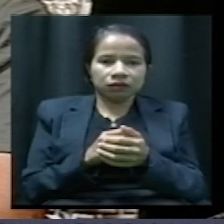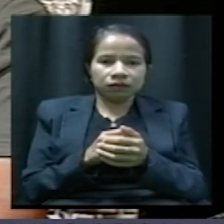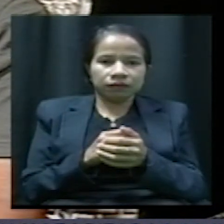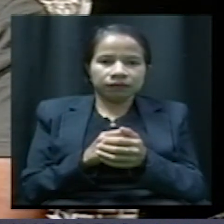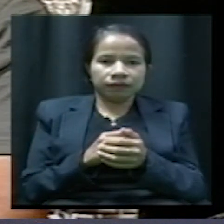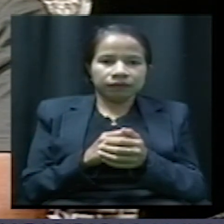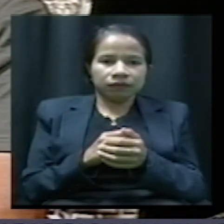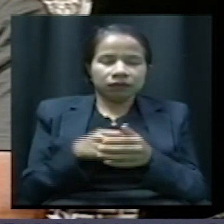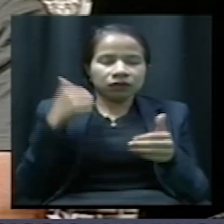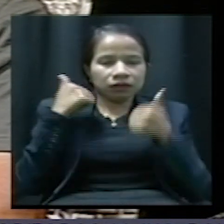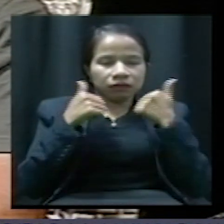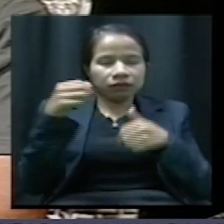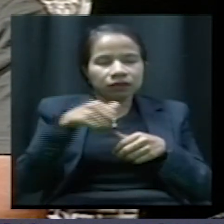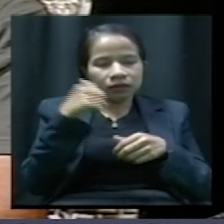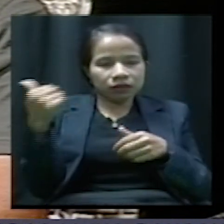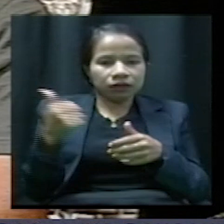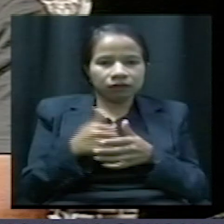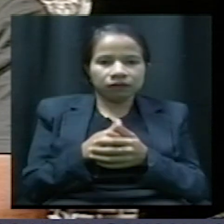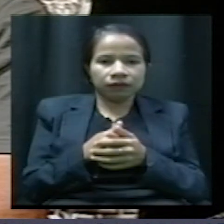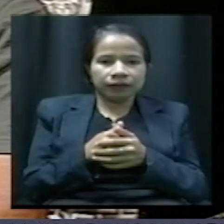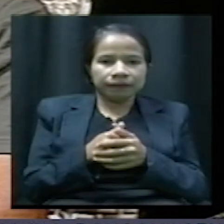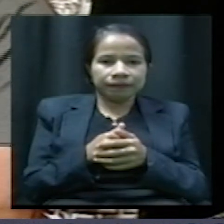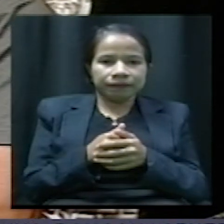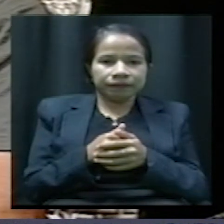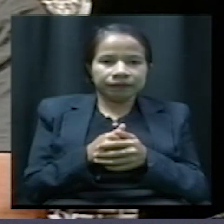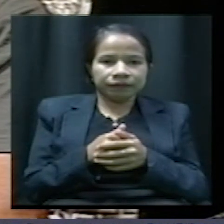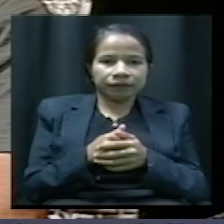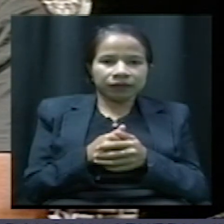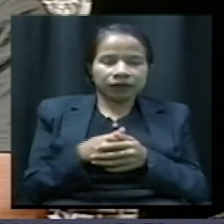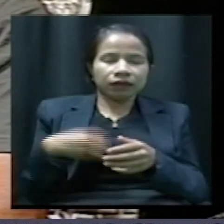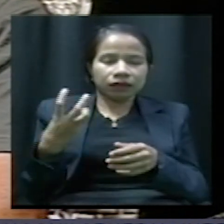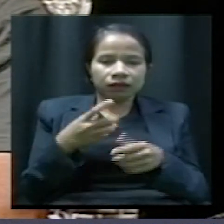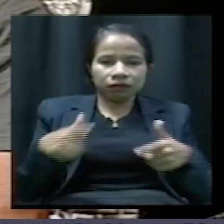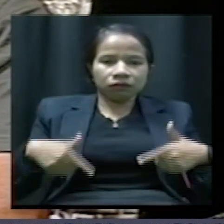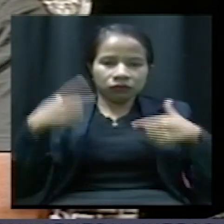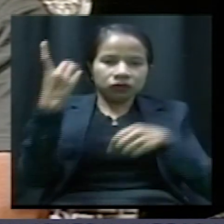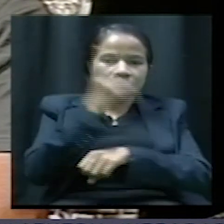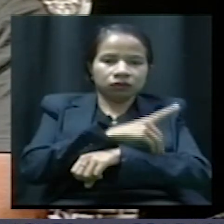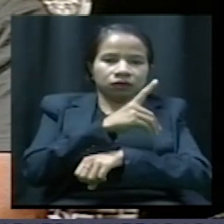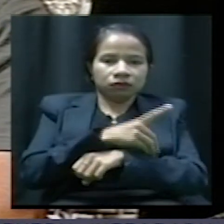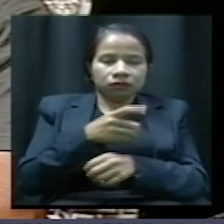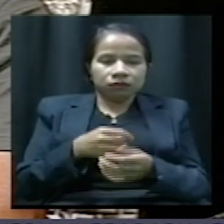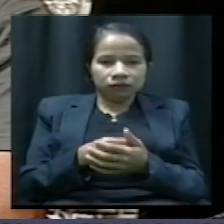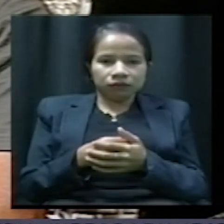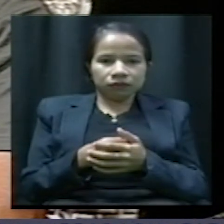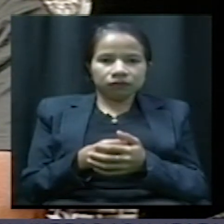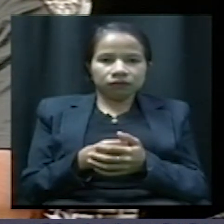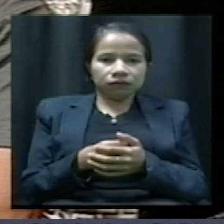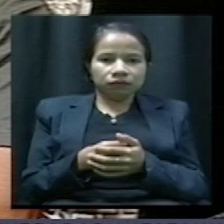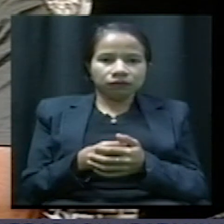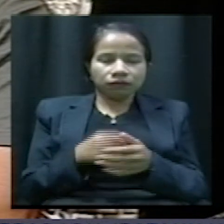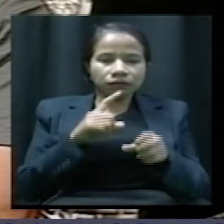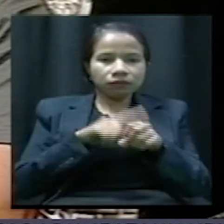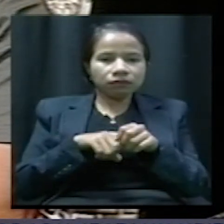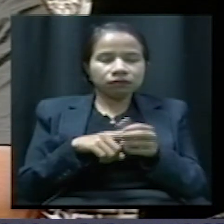vamos atividades sociais que be itania vida lor-lornya,